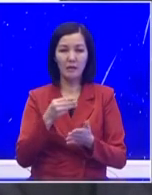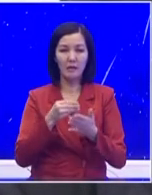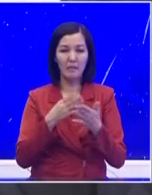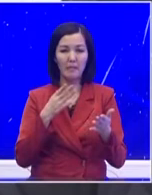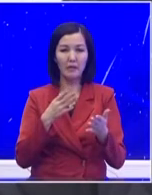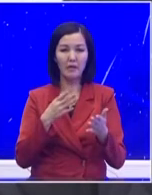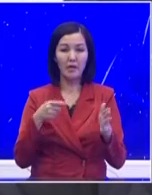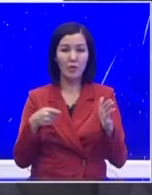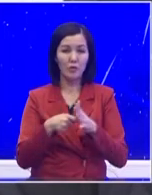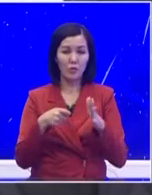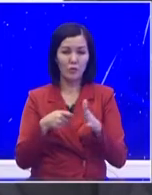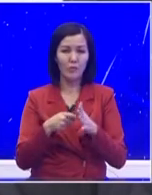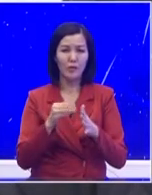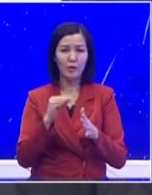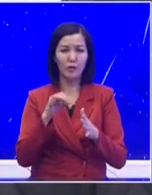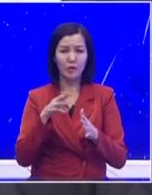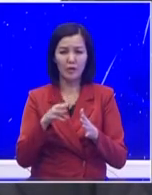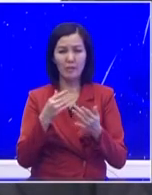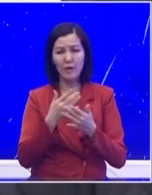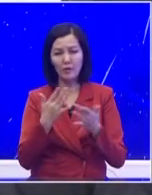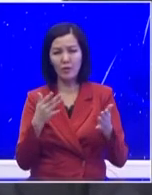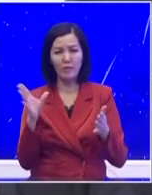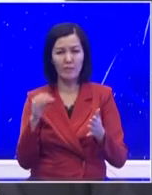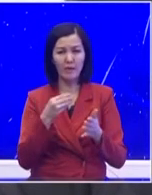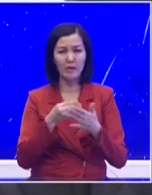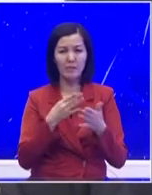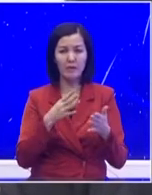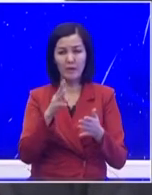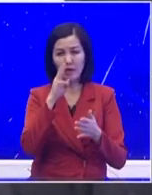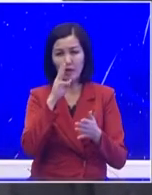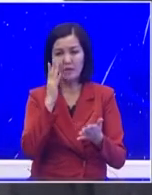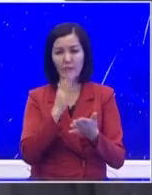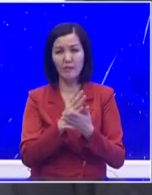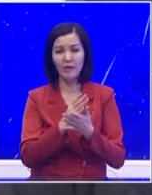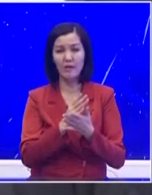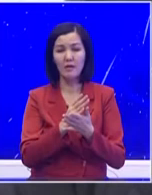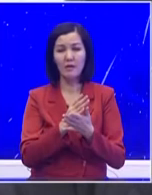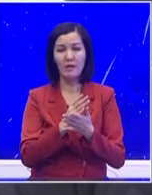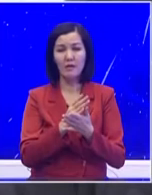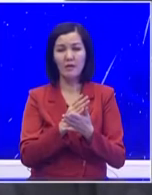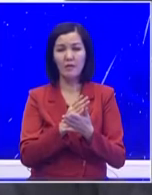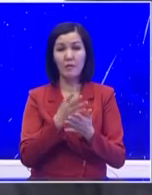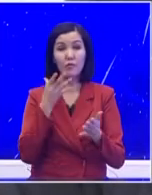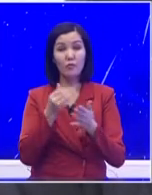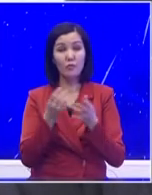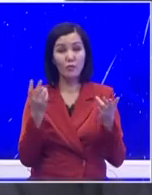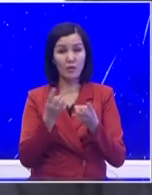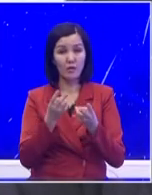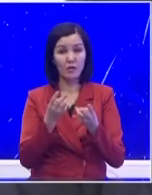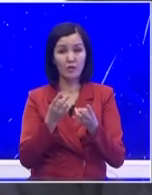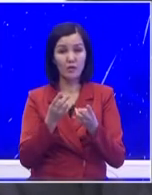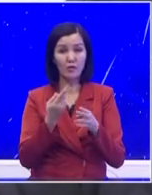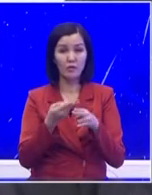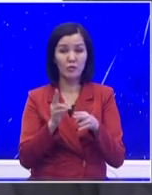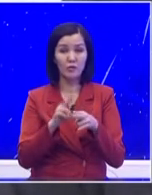Құрама жемдер қымбат болып тұр. Елдің айлығы бар, істеген фермаларда істеген адамдардың айлығы бар.